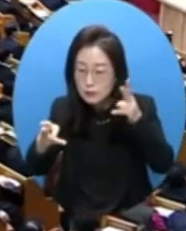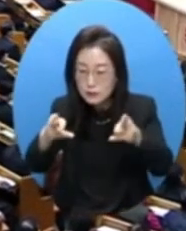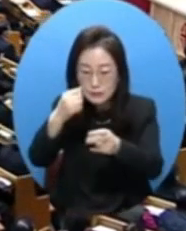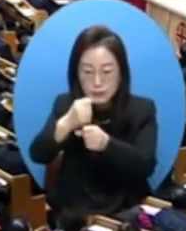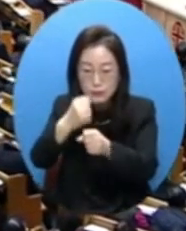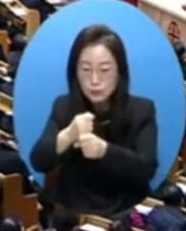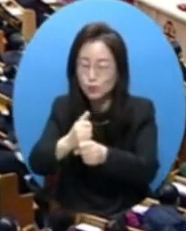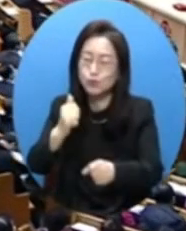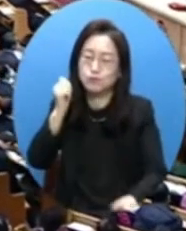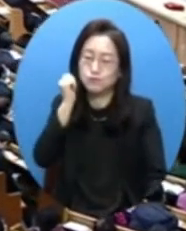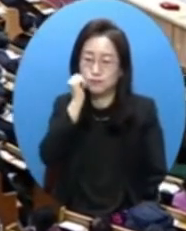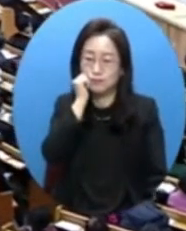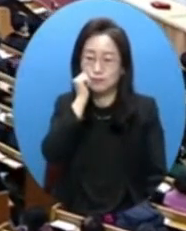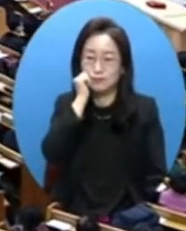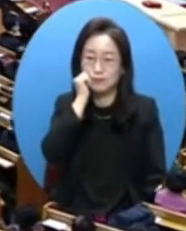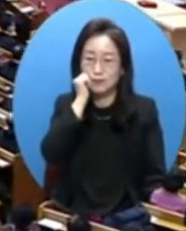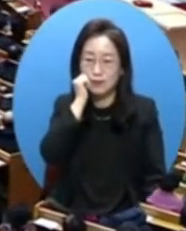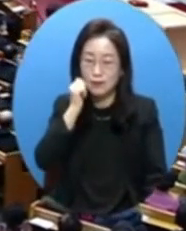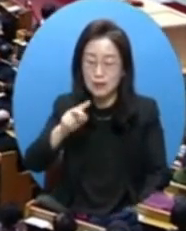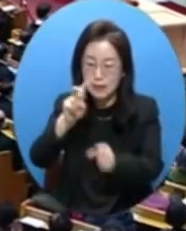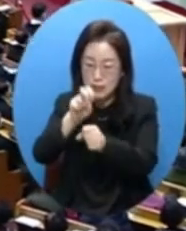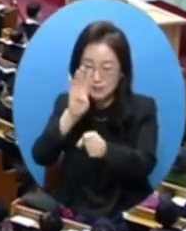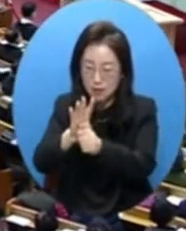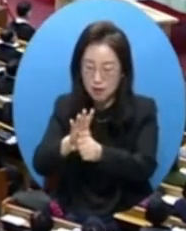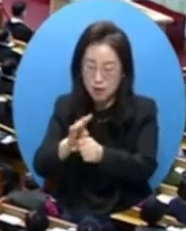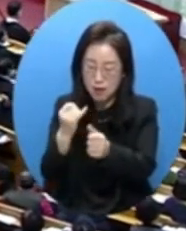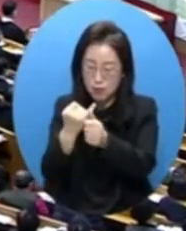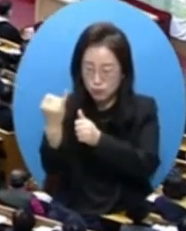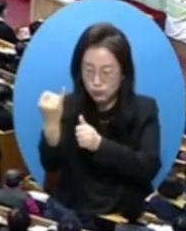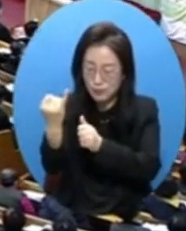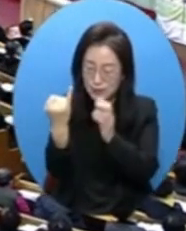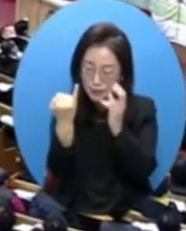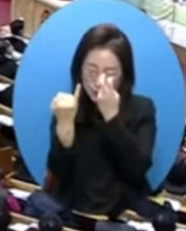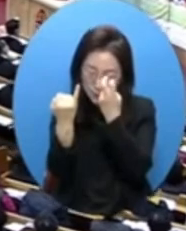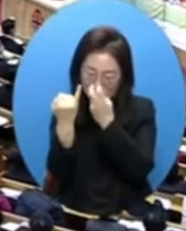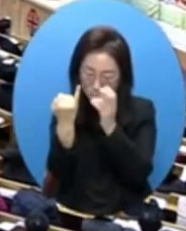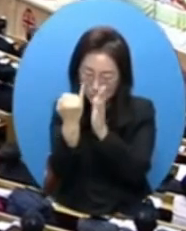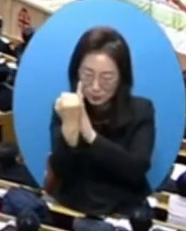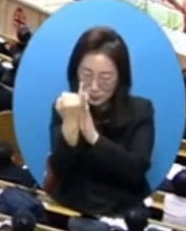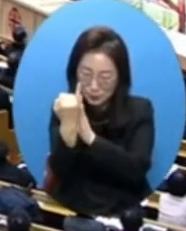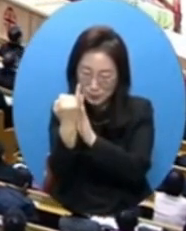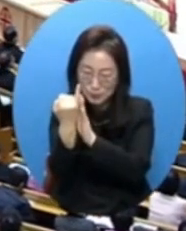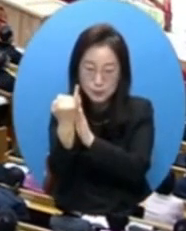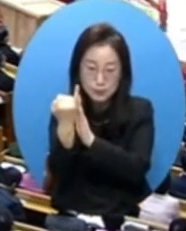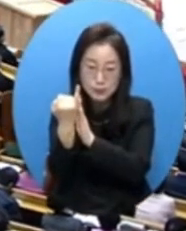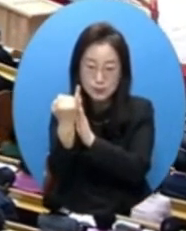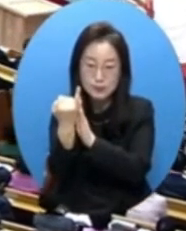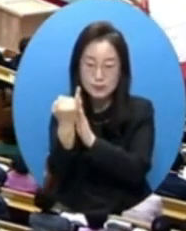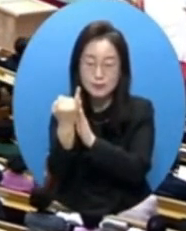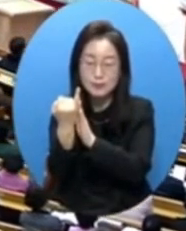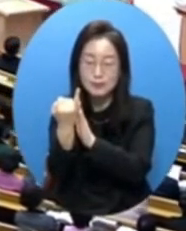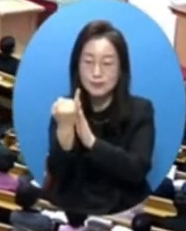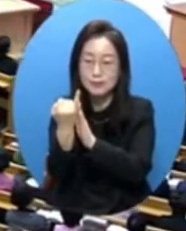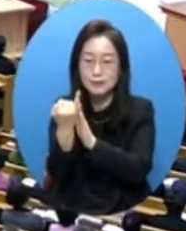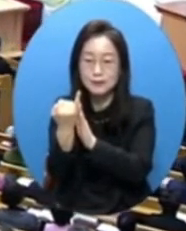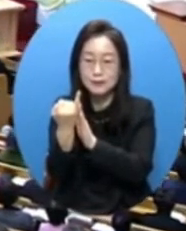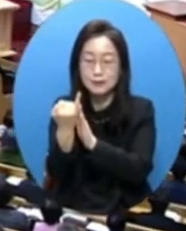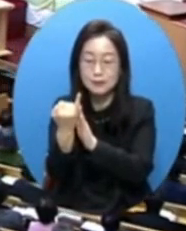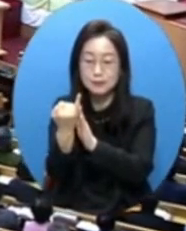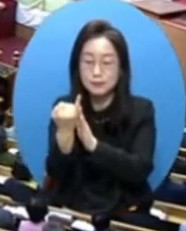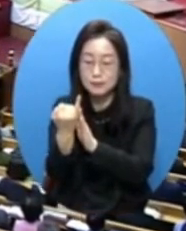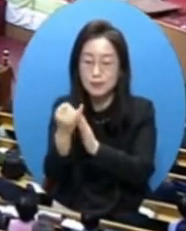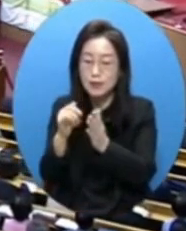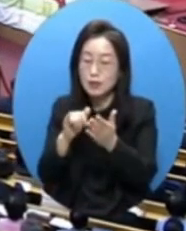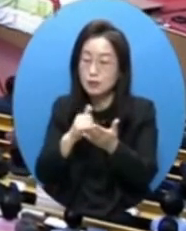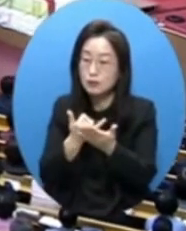못하고 24시간 옆에서 부인을 간호해줘야 되는 그런 상황에 처하게 됐습니다. 그런데